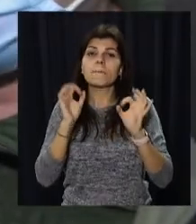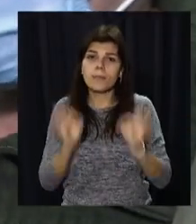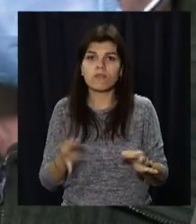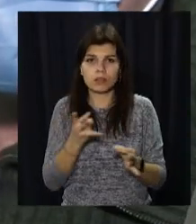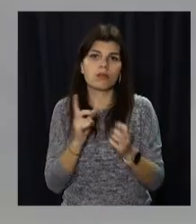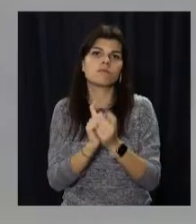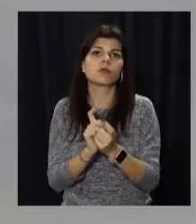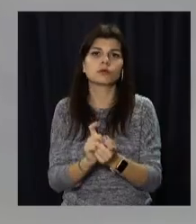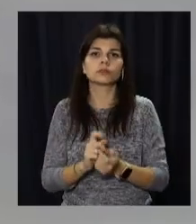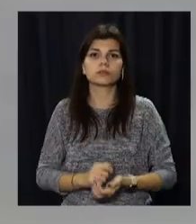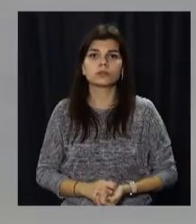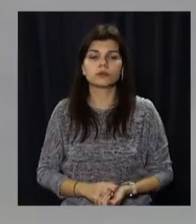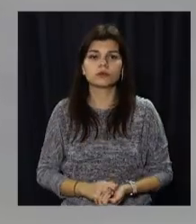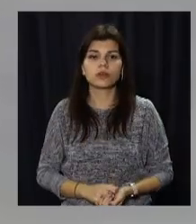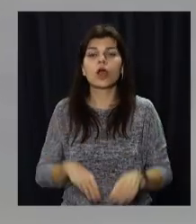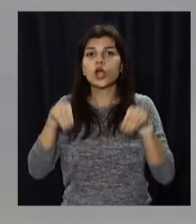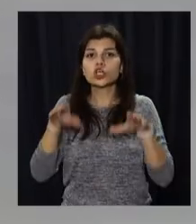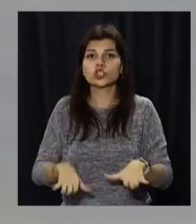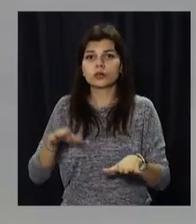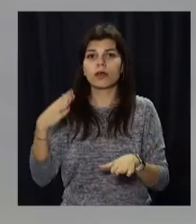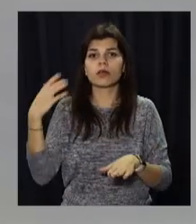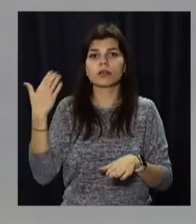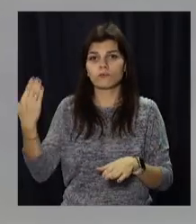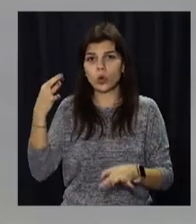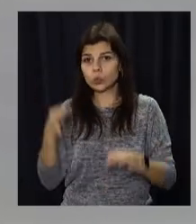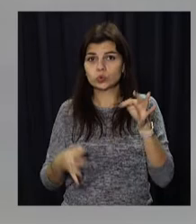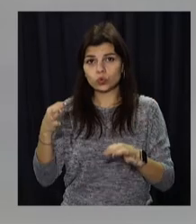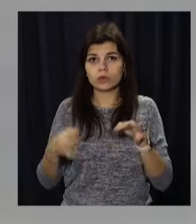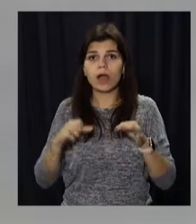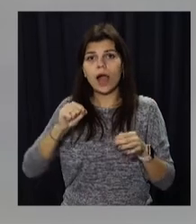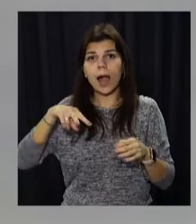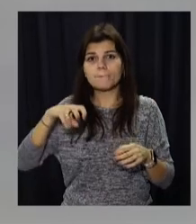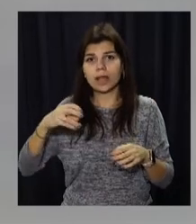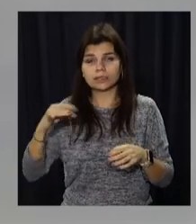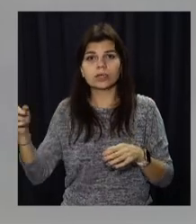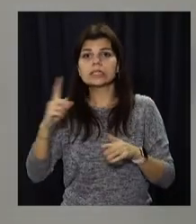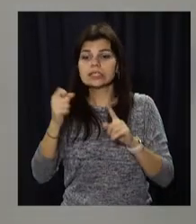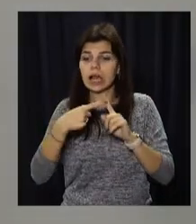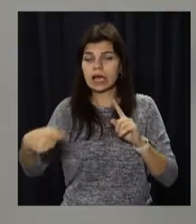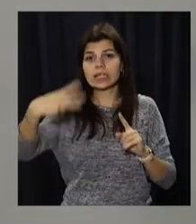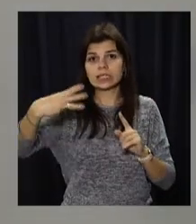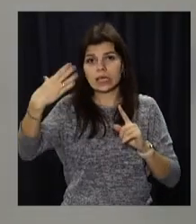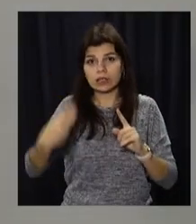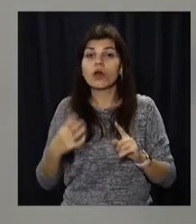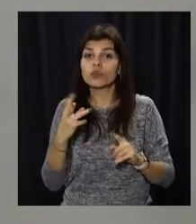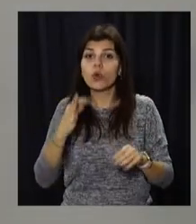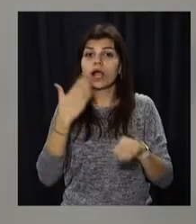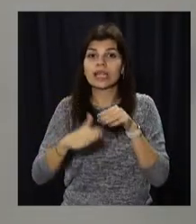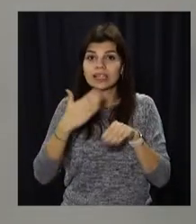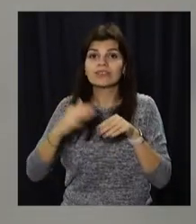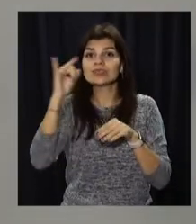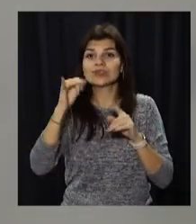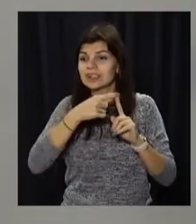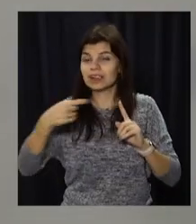боротися. Рішення Дніпровського апеляційного суду набере чинності за 30 днів. Однак кредитні